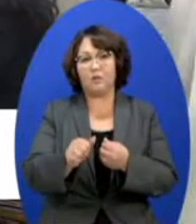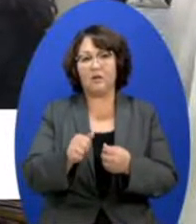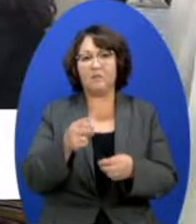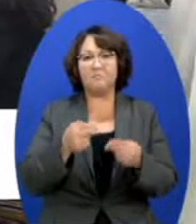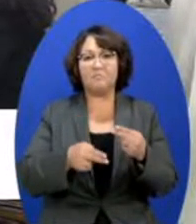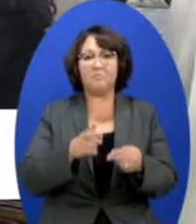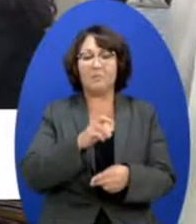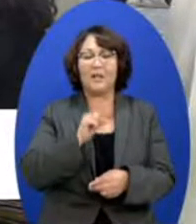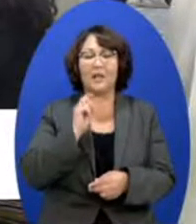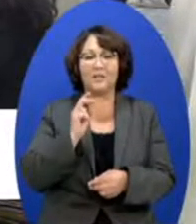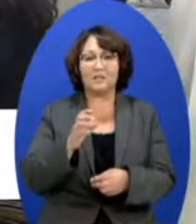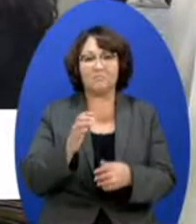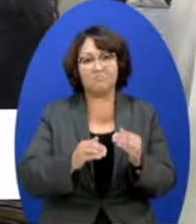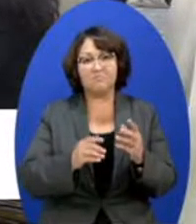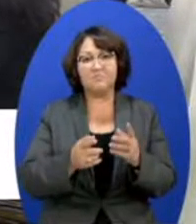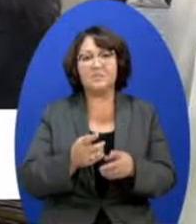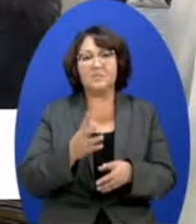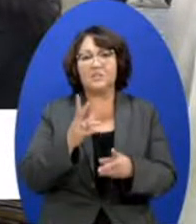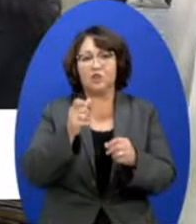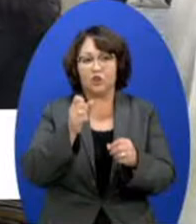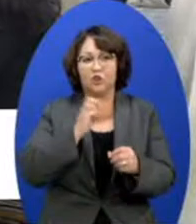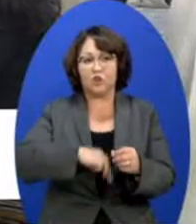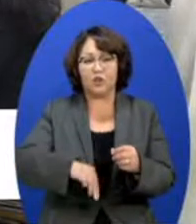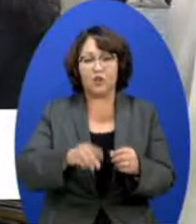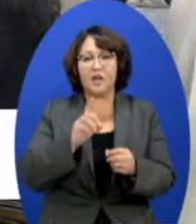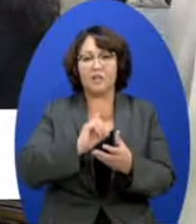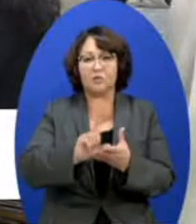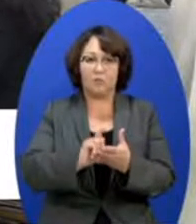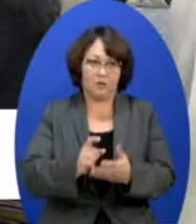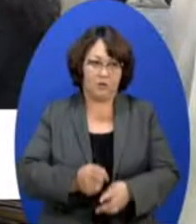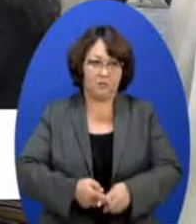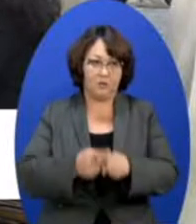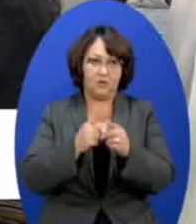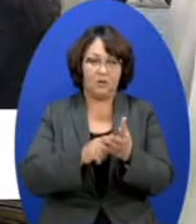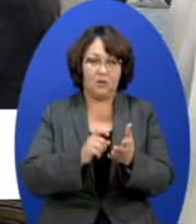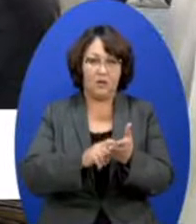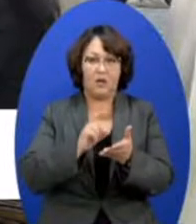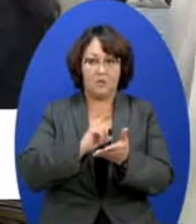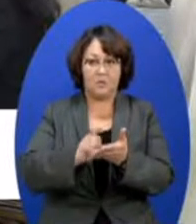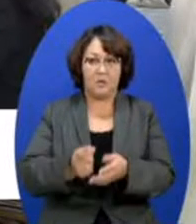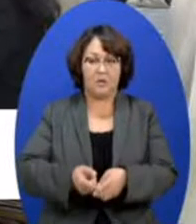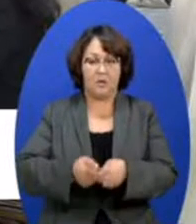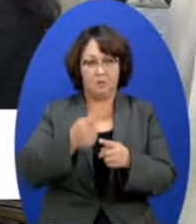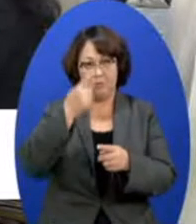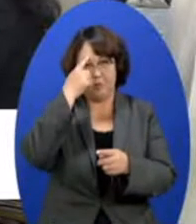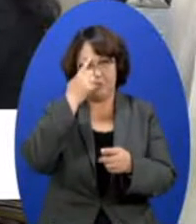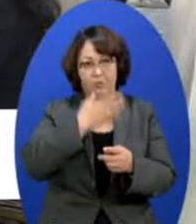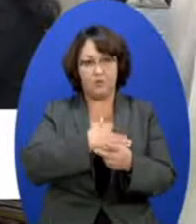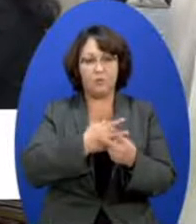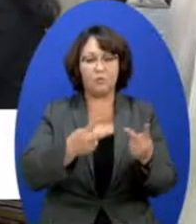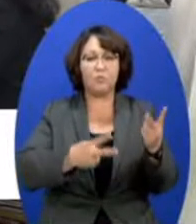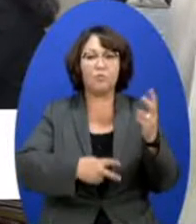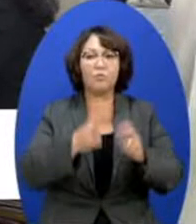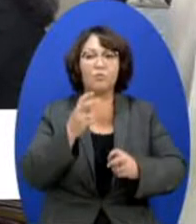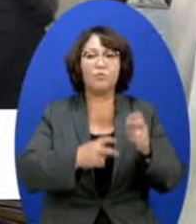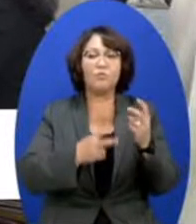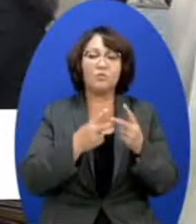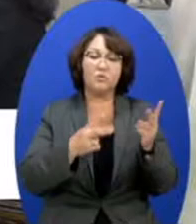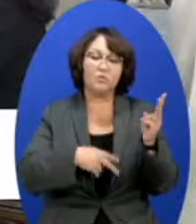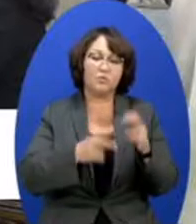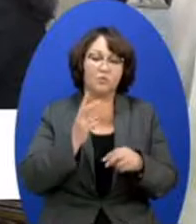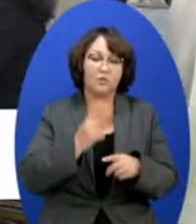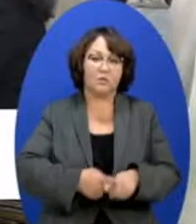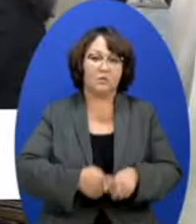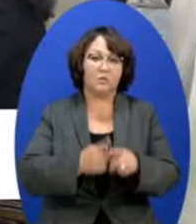сайжрахын тулд экспорт нэмэгдэх ёстой. Экспорт нэмэгдэхийн тулд экспортын үйлдвэрлэл үндэсний үйлдвэрлэл өгч хэвчээ. Өнөөгийн